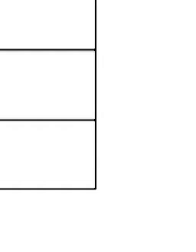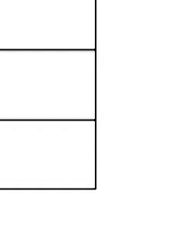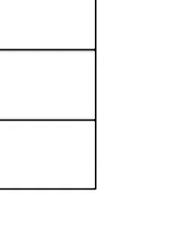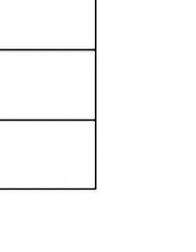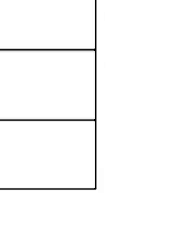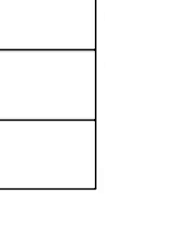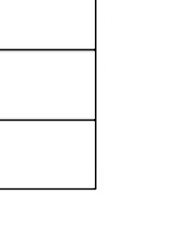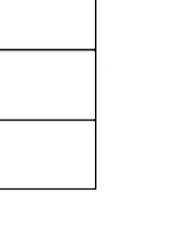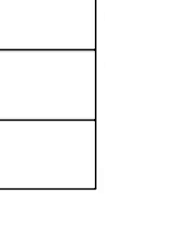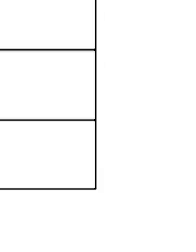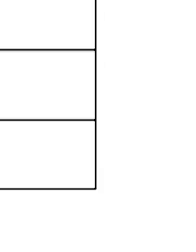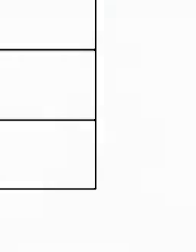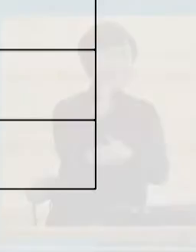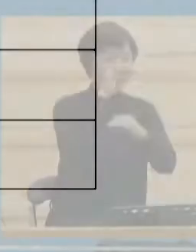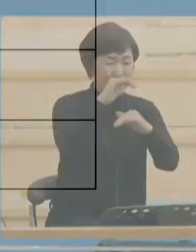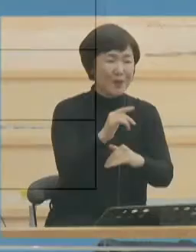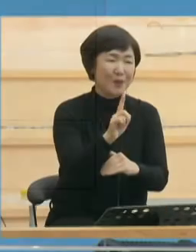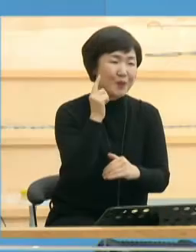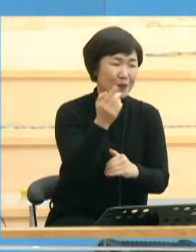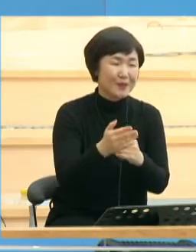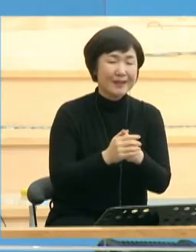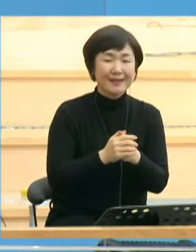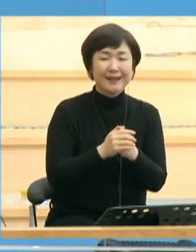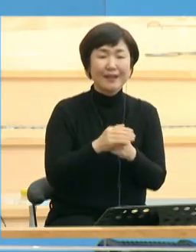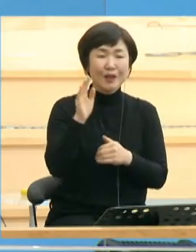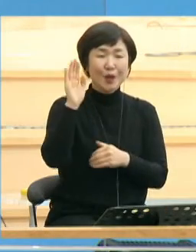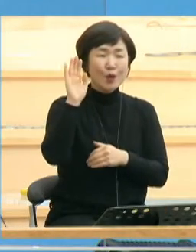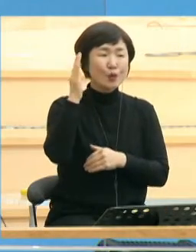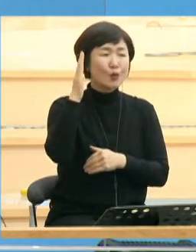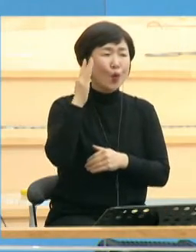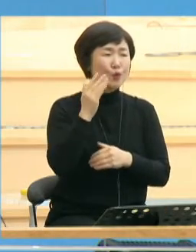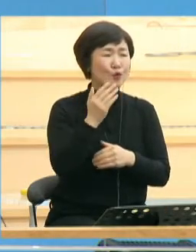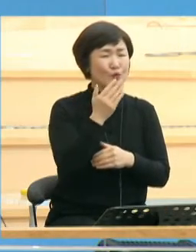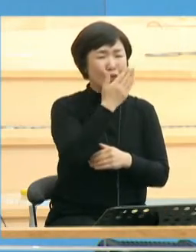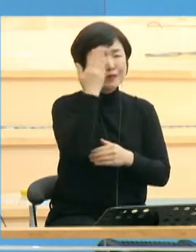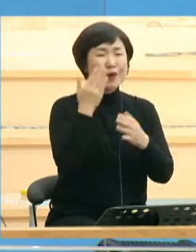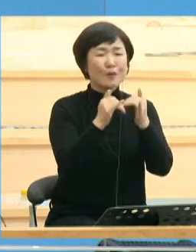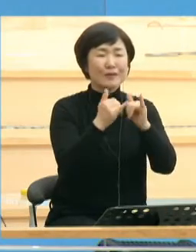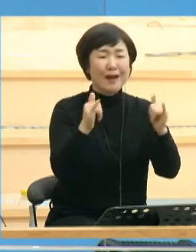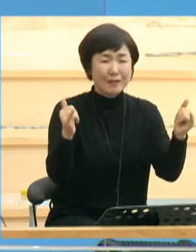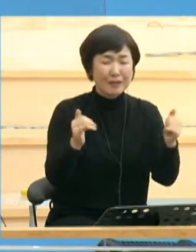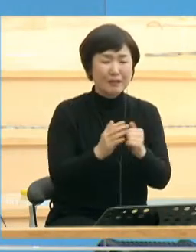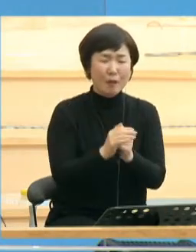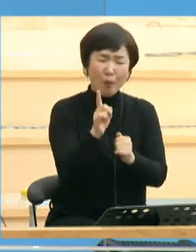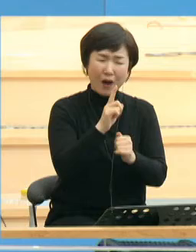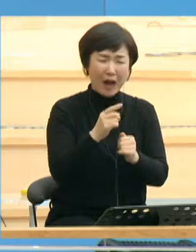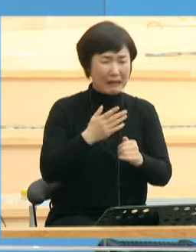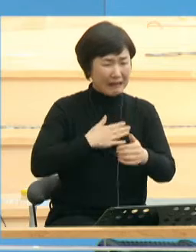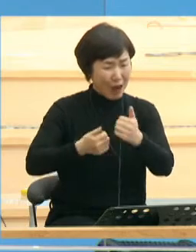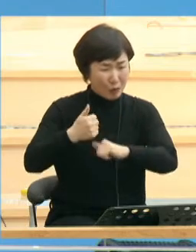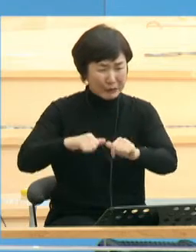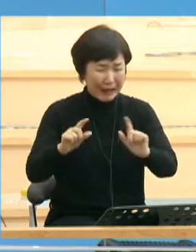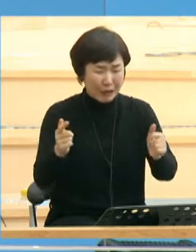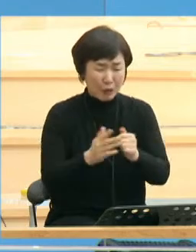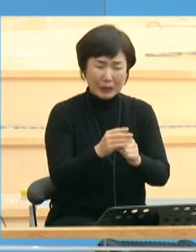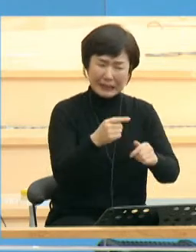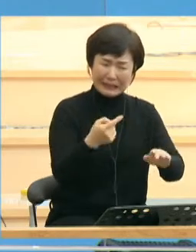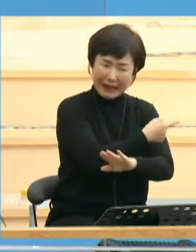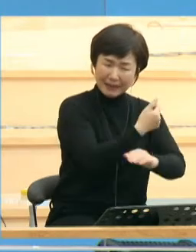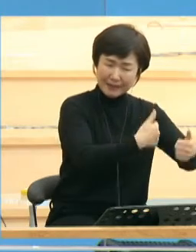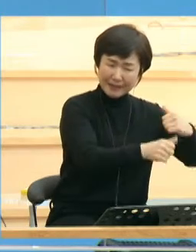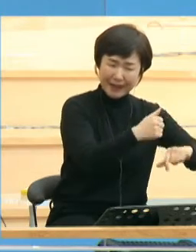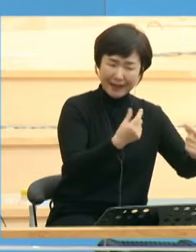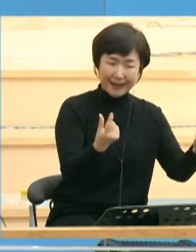자 지금 무슨 얘기를 하고 있죠 요 둔 세대는 다른 세대 인 것이 분명한 것 같아요